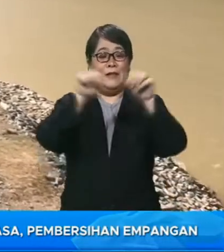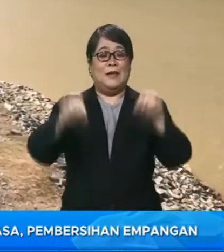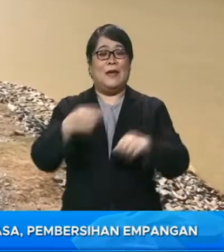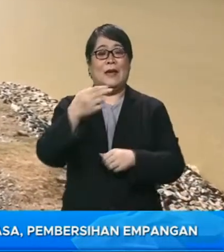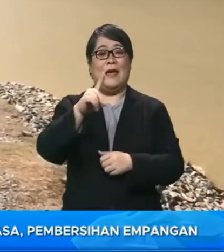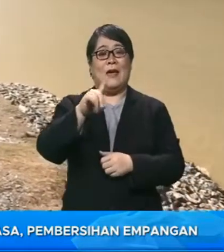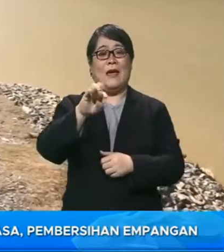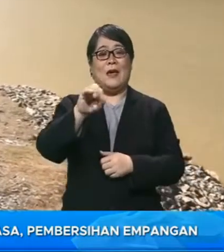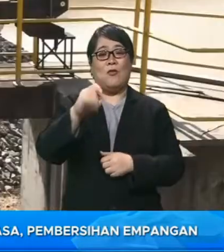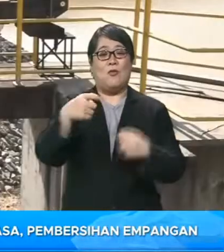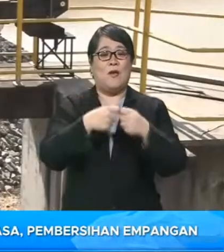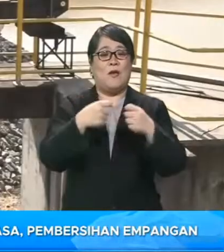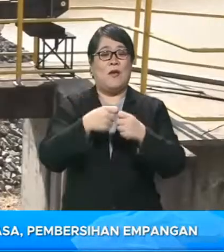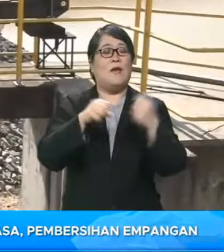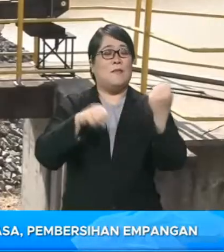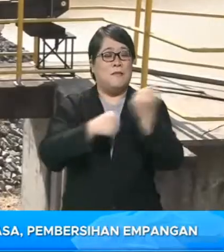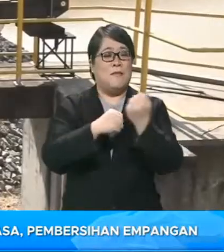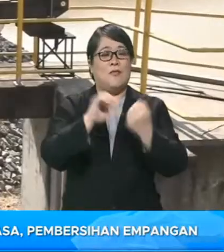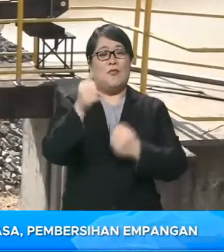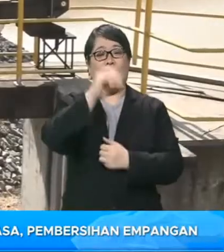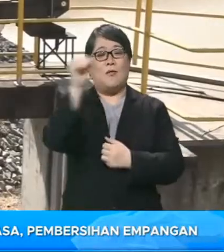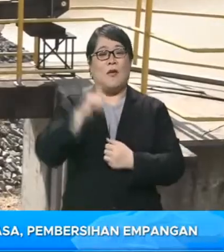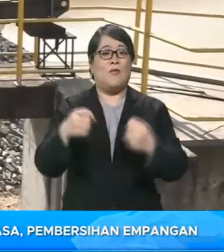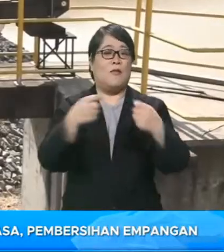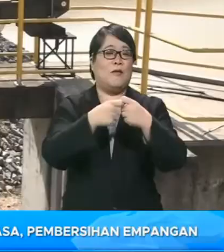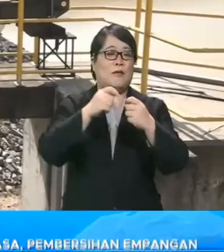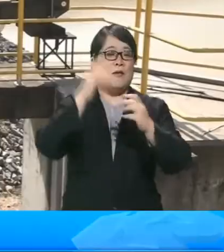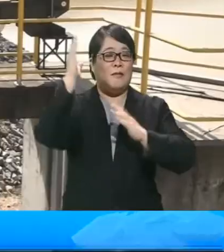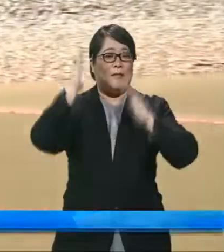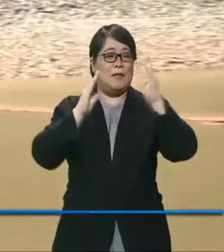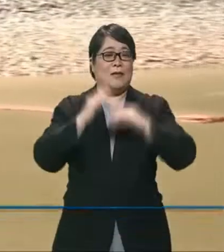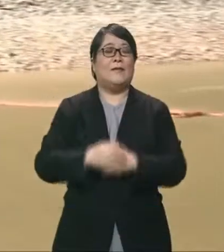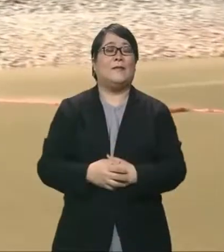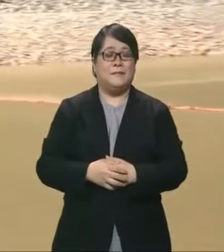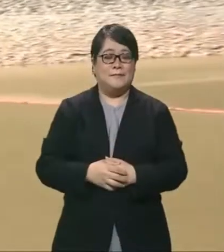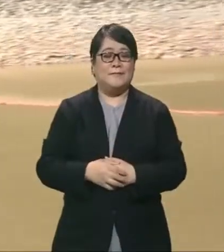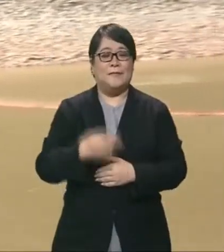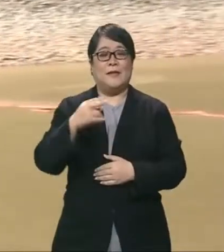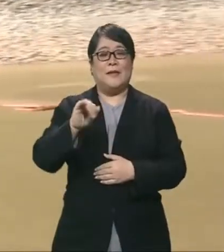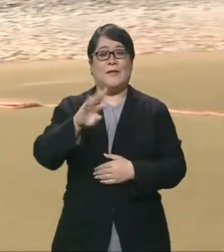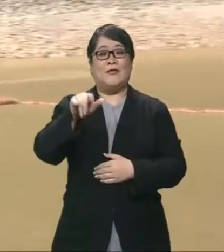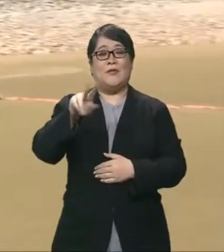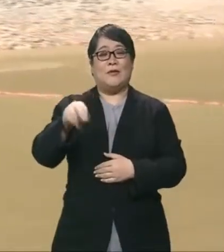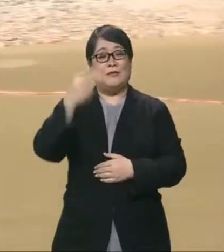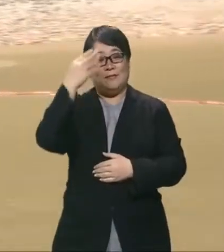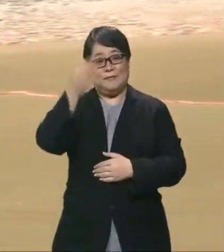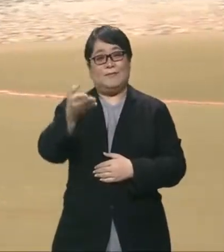menyumbang sekitar 10% penjanaan tenaga di seluruh negara. Hafizuddin Yusof, Penama TV.